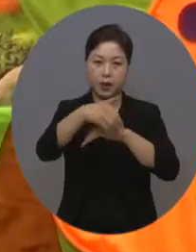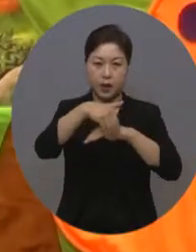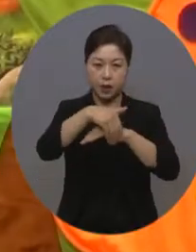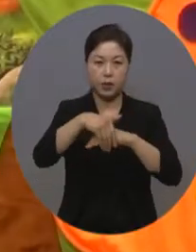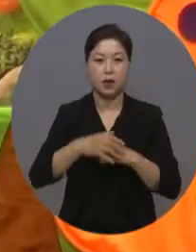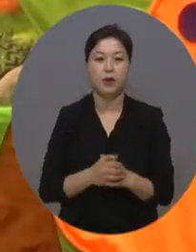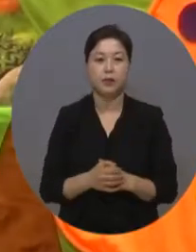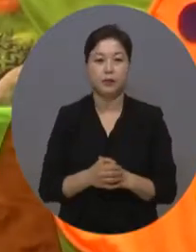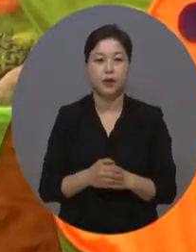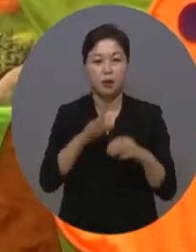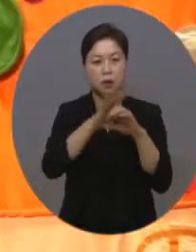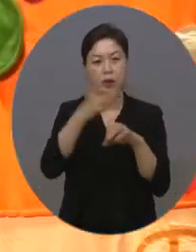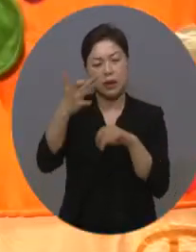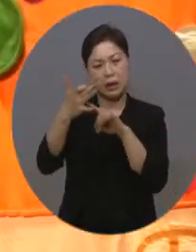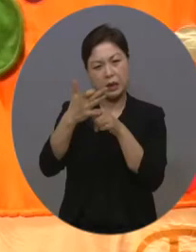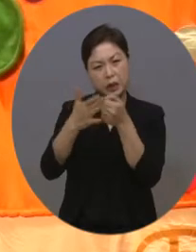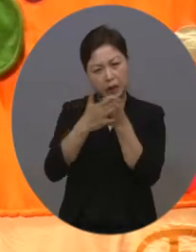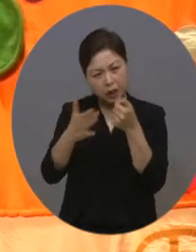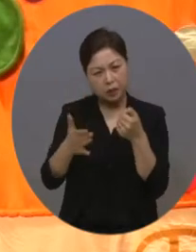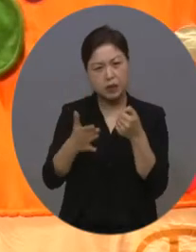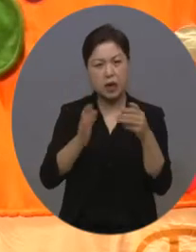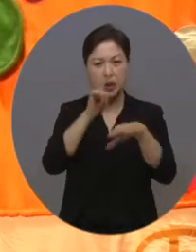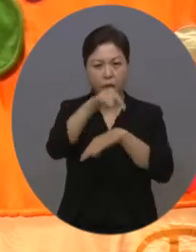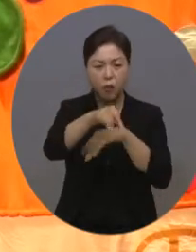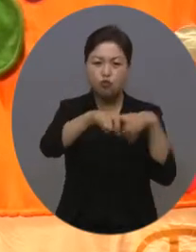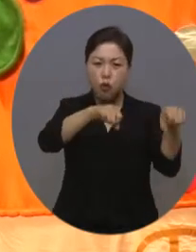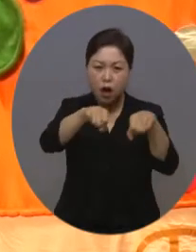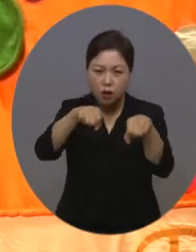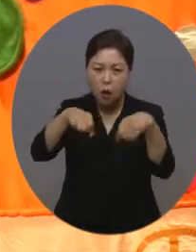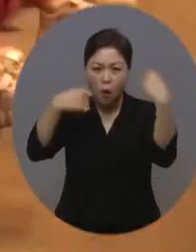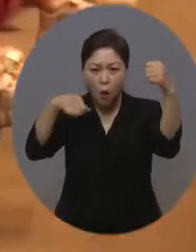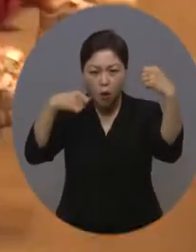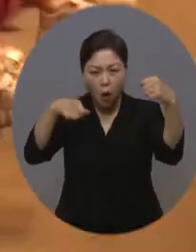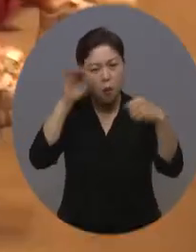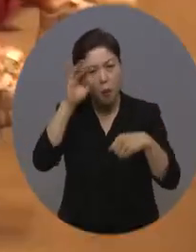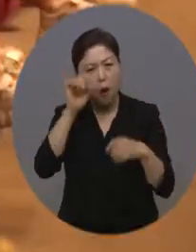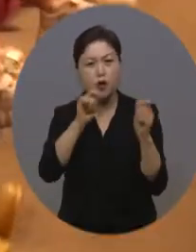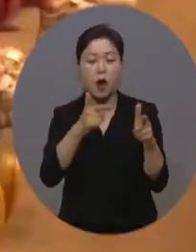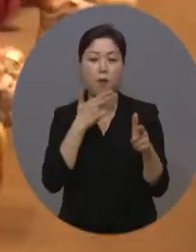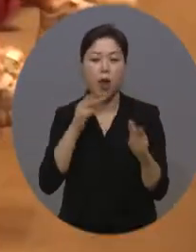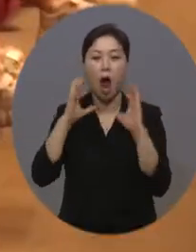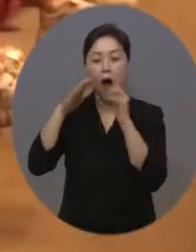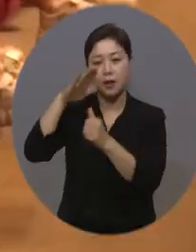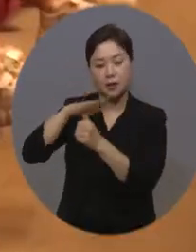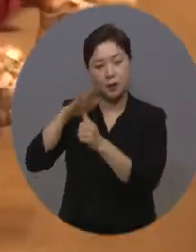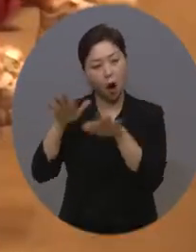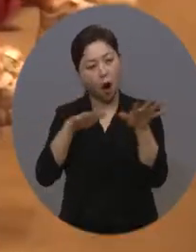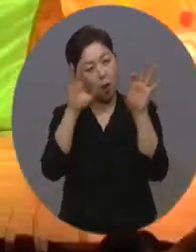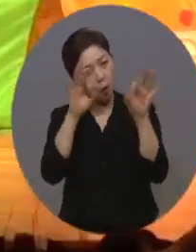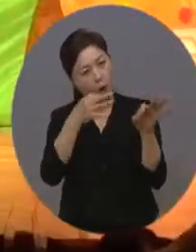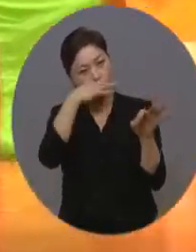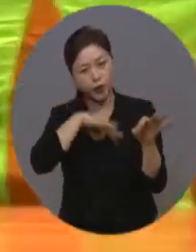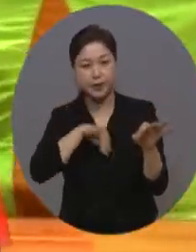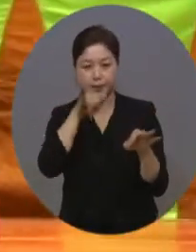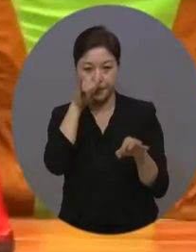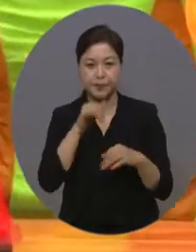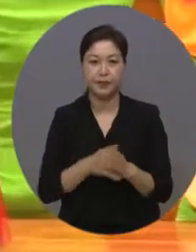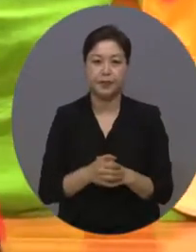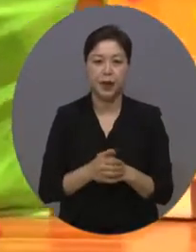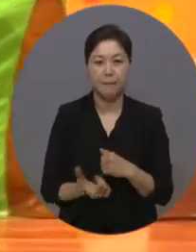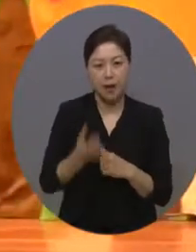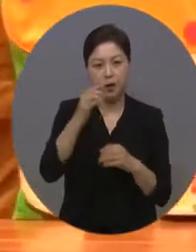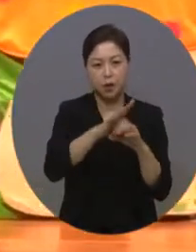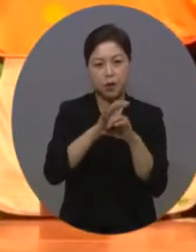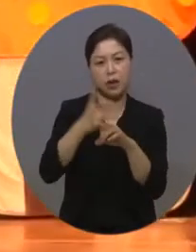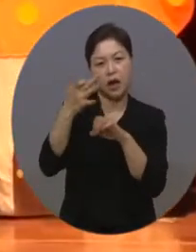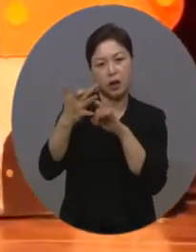코로나19 장기화로 인해 외부 활동과 공연 관람이 어려운 어린이들에게 모처럼 유익한 시간이었습니다. 하루빨리